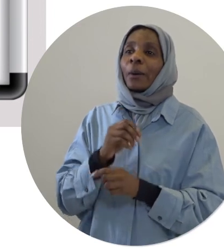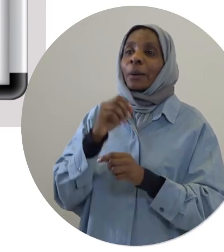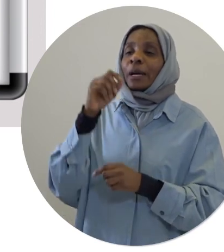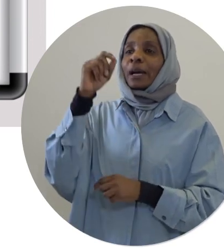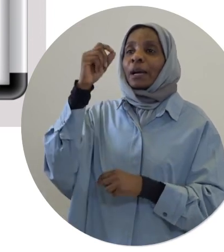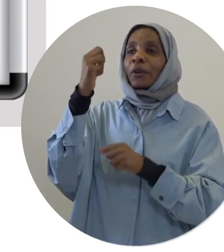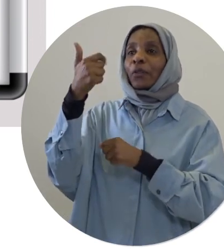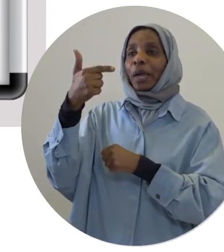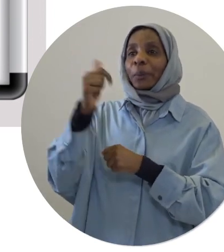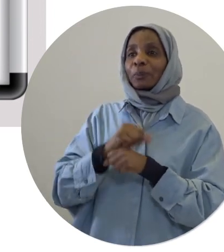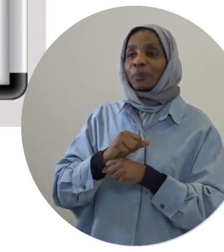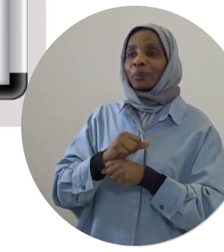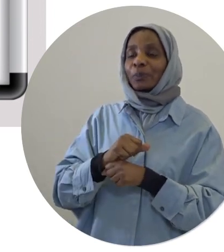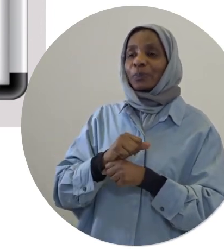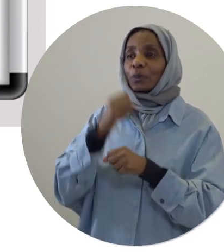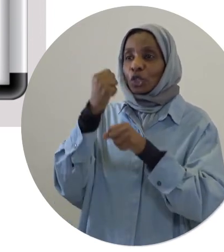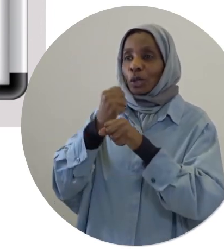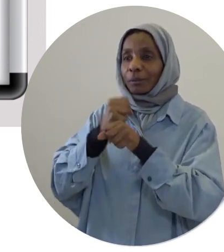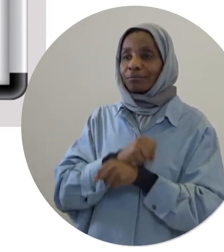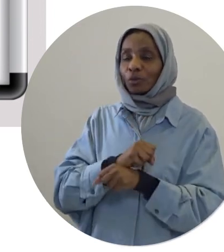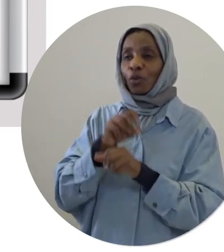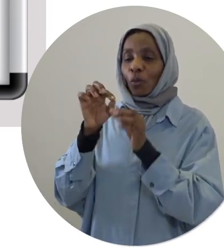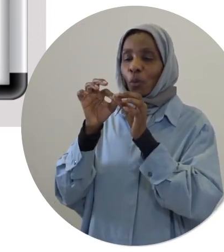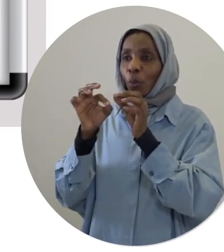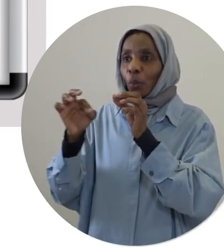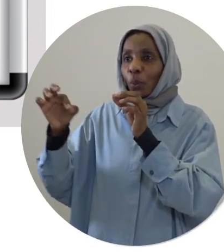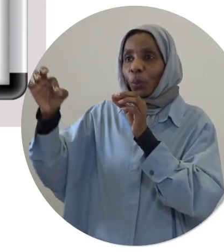تطبيق 2: لدي منظومة مغلقة.